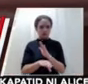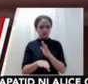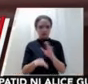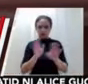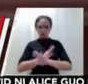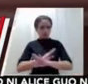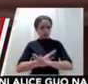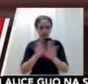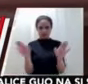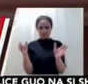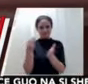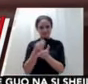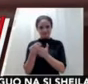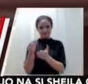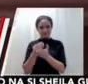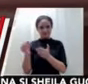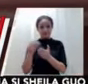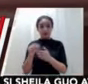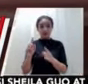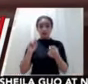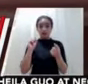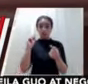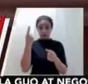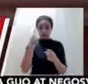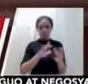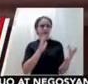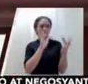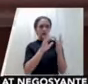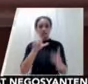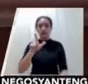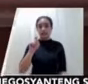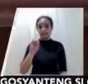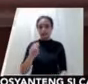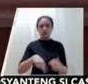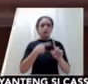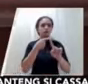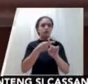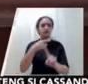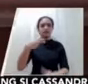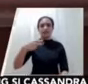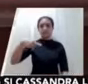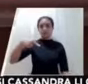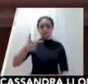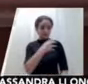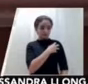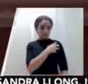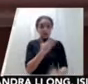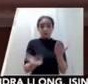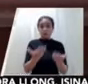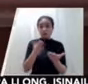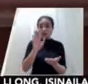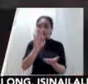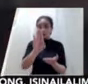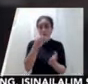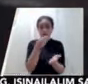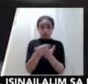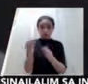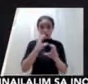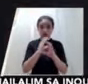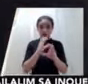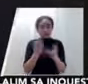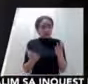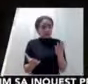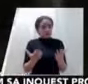po makipag-coordinate sa LTO at saka sa HPG po, baka po yung bibili ninyo sasakyan ay alarmado na po.